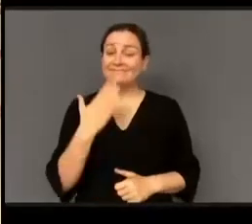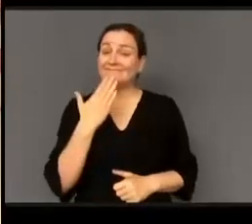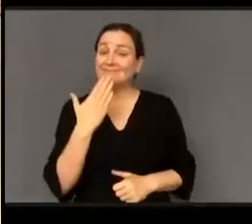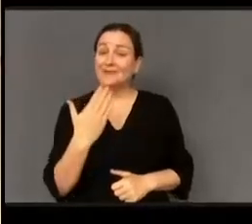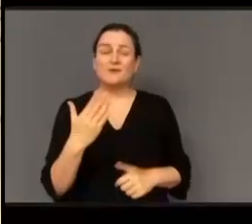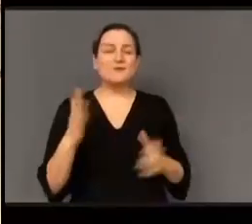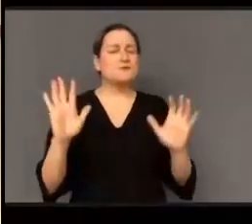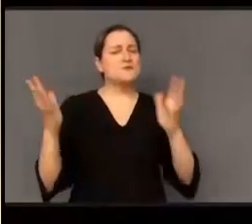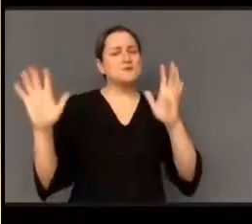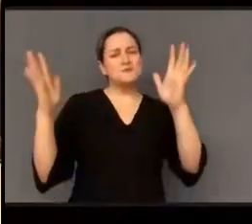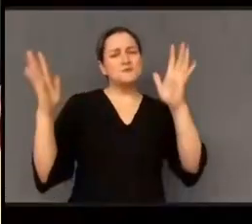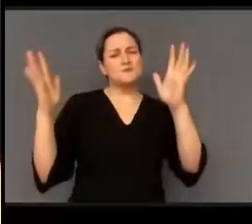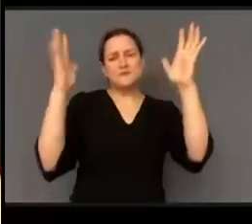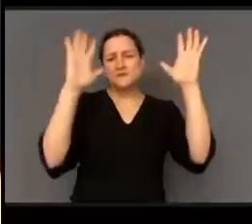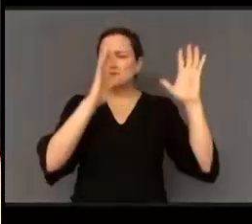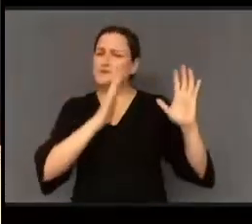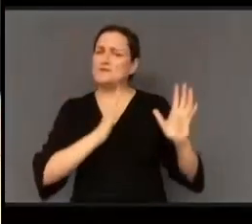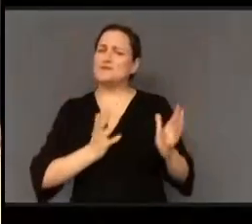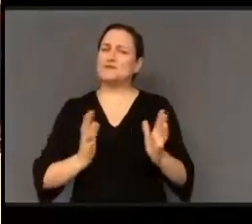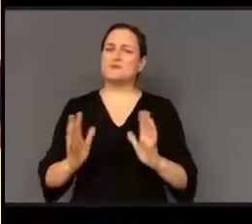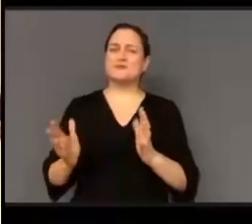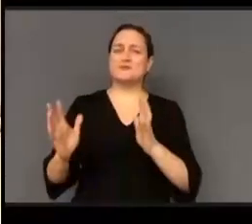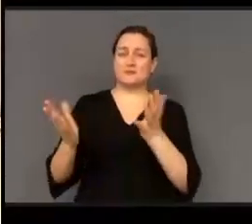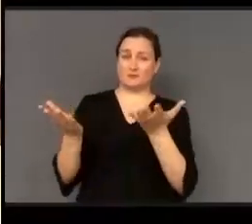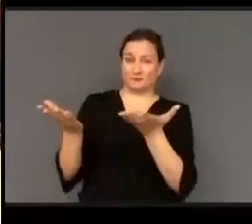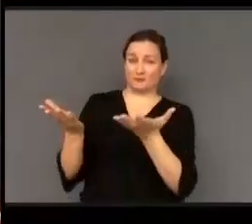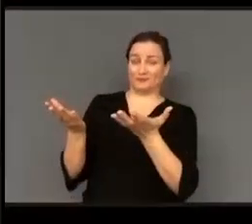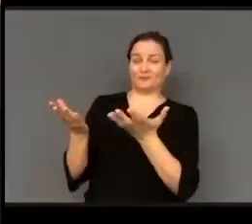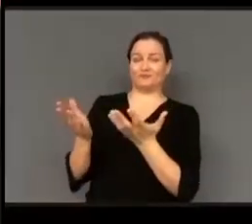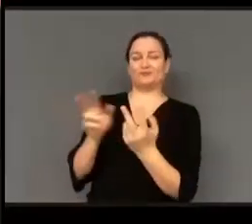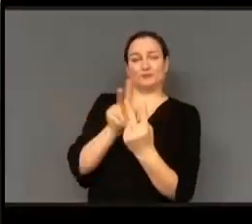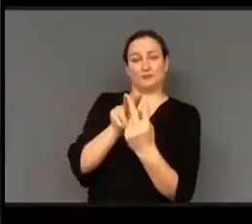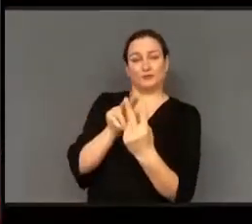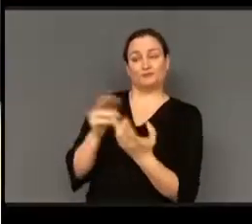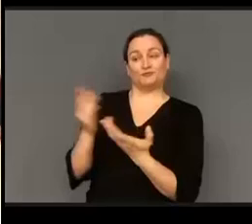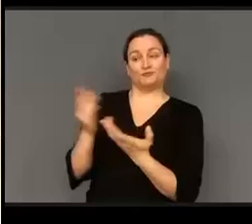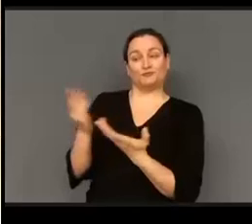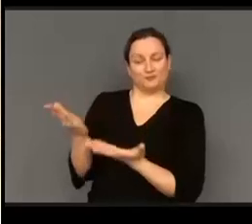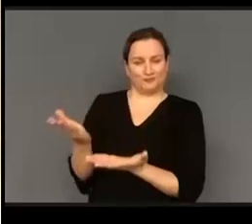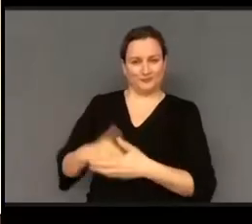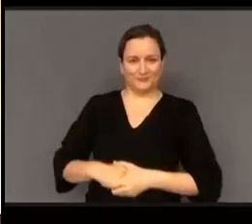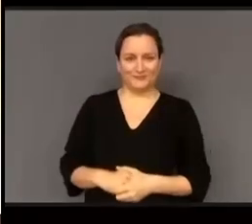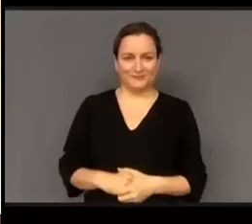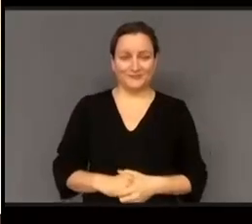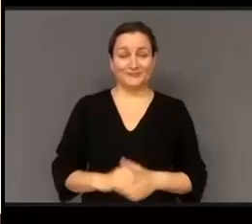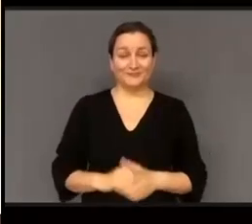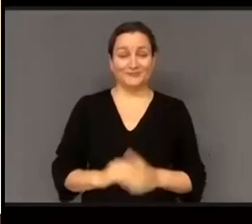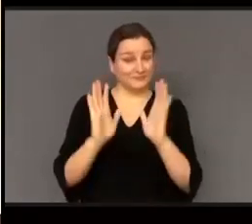Merci. Nous pouvons encore applaudir chaleureusement nos deux orateurs.